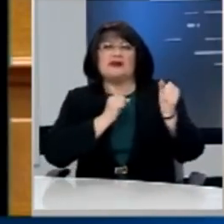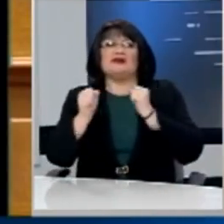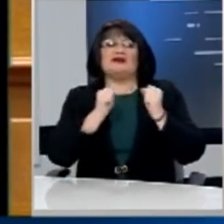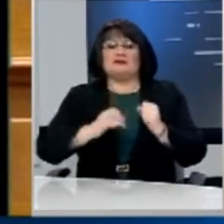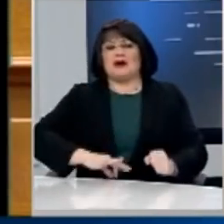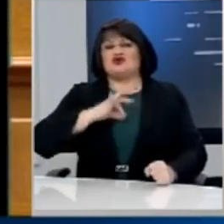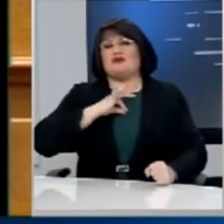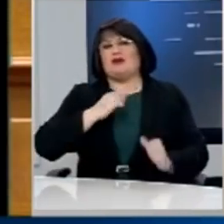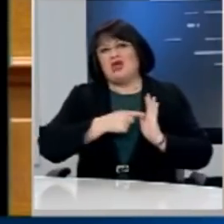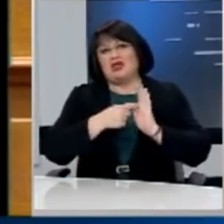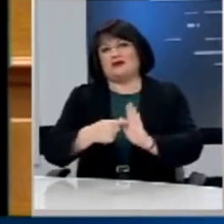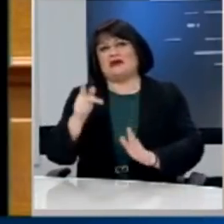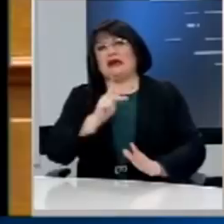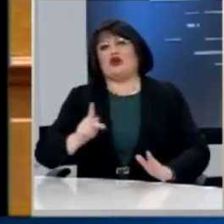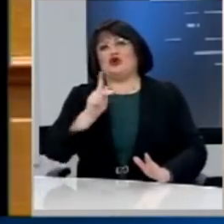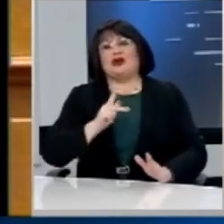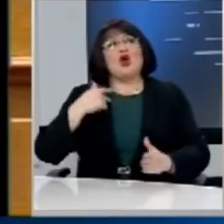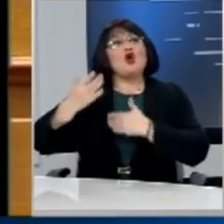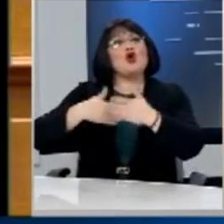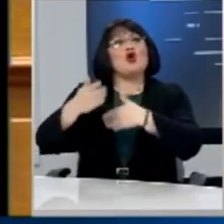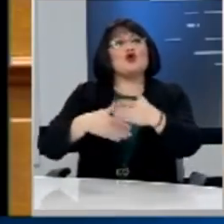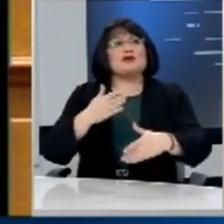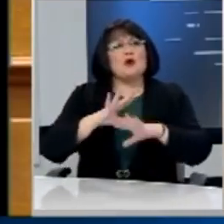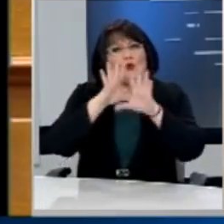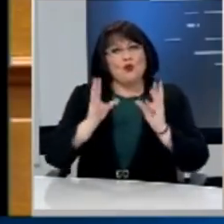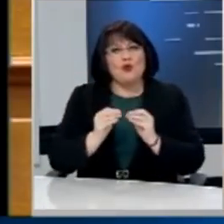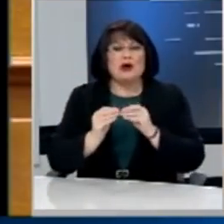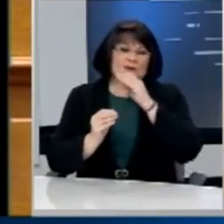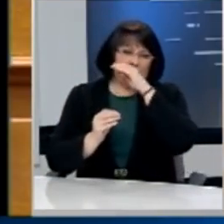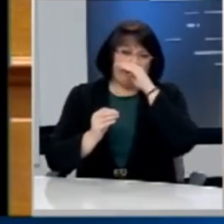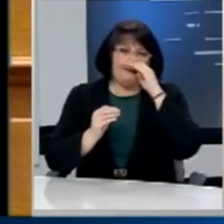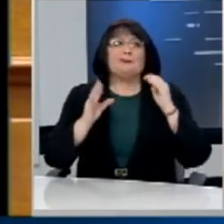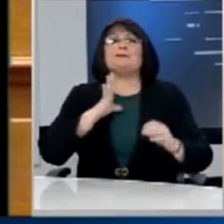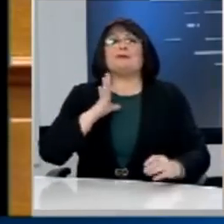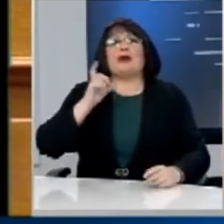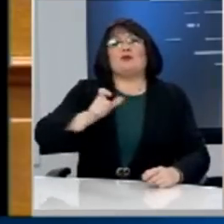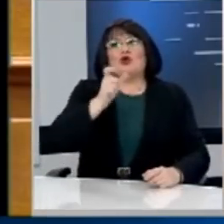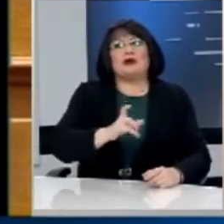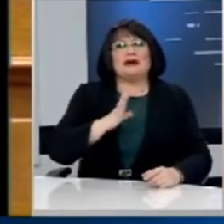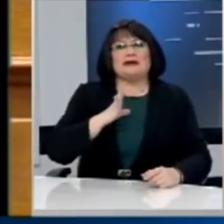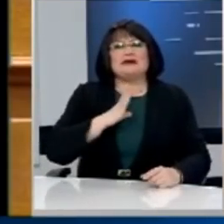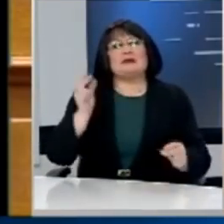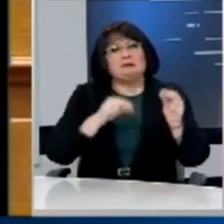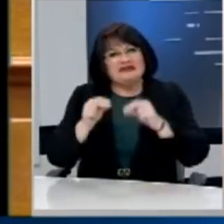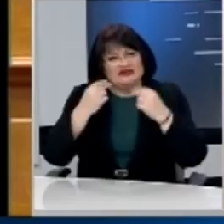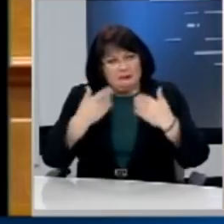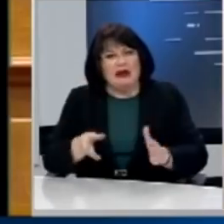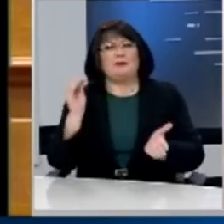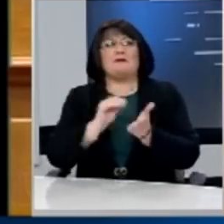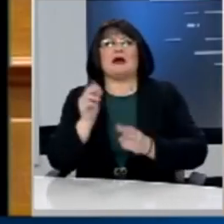πρωτοφανή αξιοπρέπεια. Όλα αυτά τα χρόνια οι πολίτες ψήφισαν και ξαναψήφισαν.